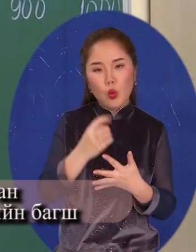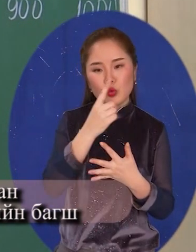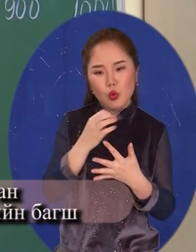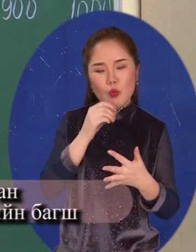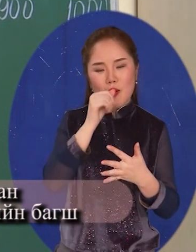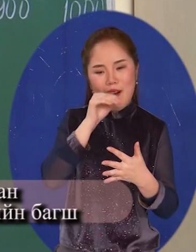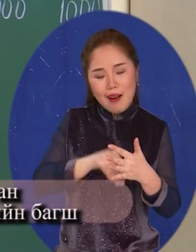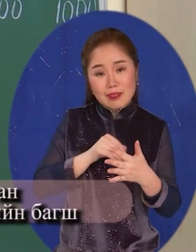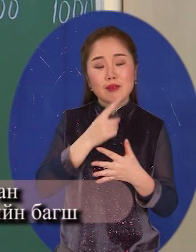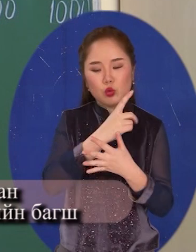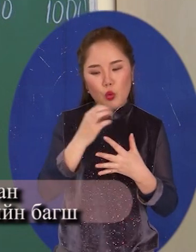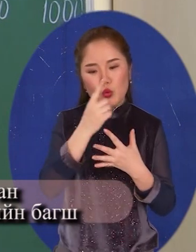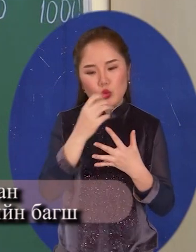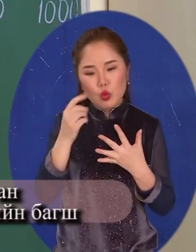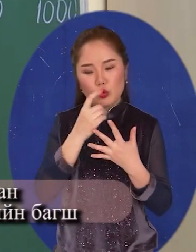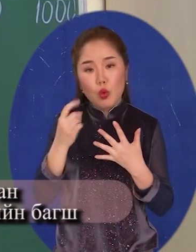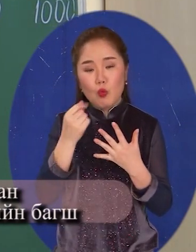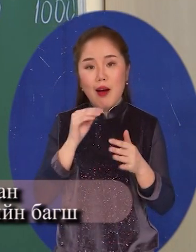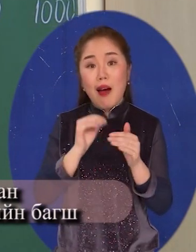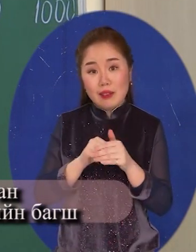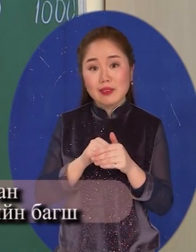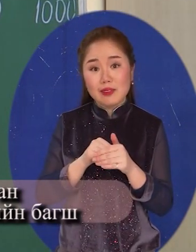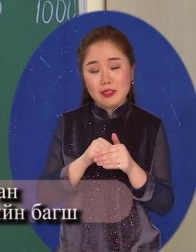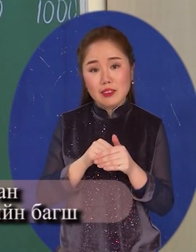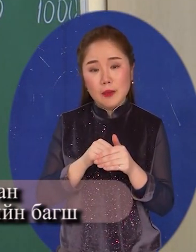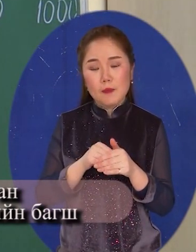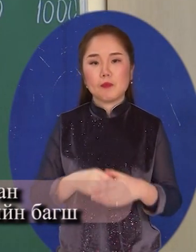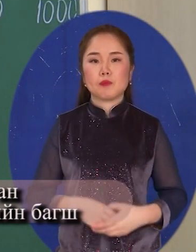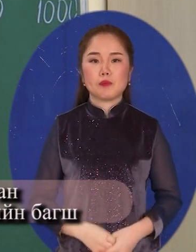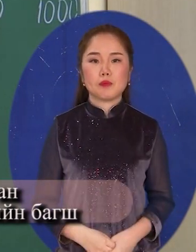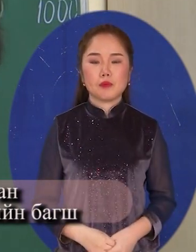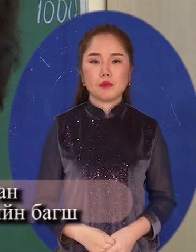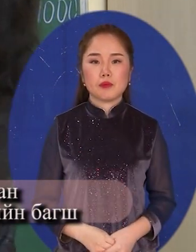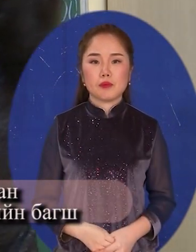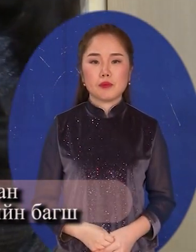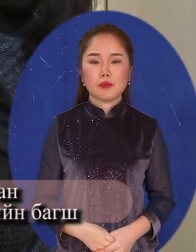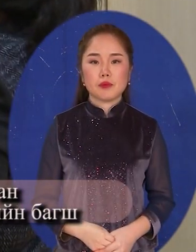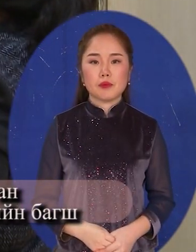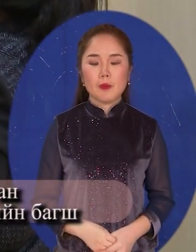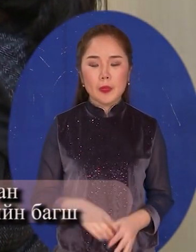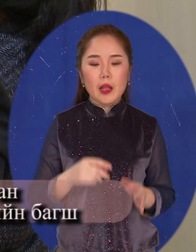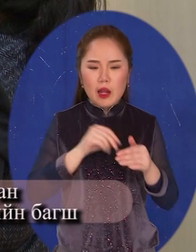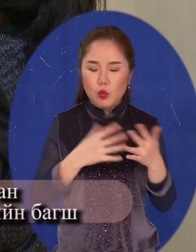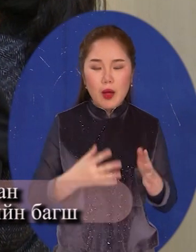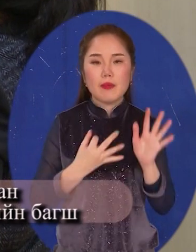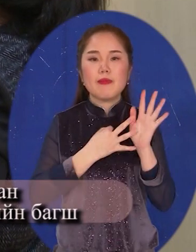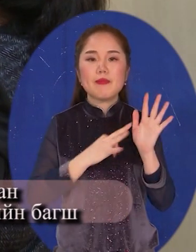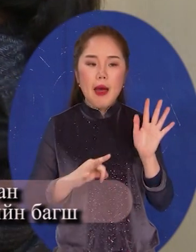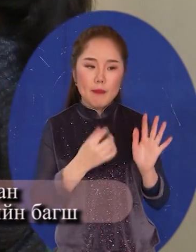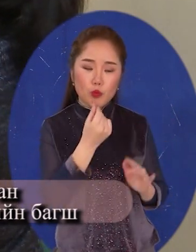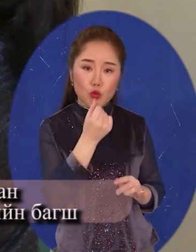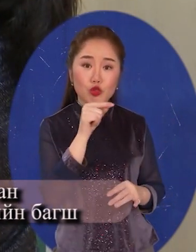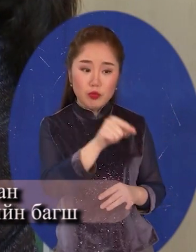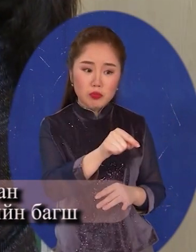Beş günde kün sayın 100-100 tögürükten qoŋğır jıynap saqtay bergen bolsa 800